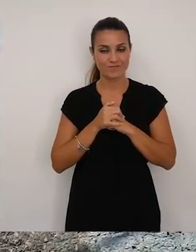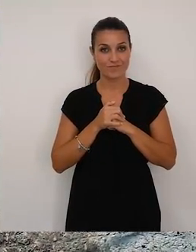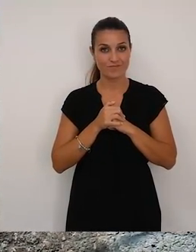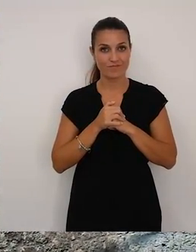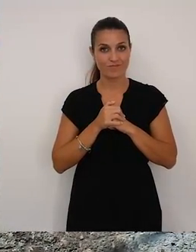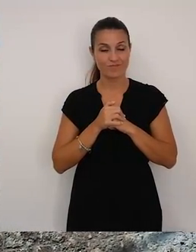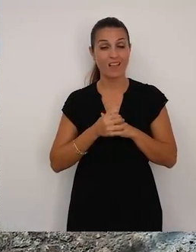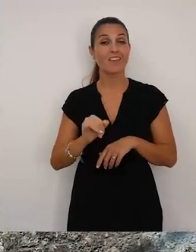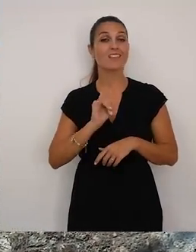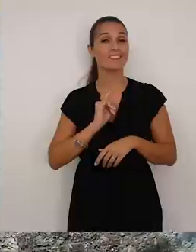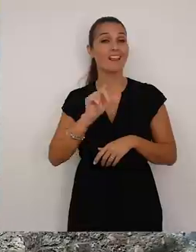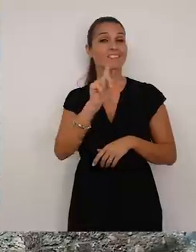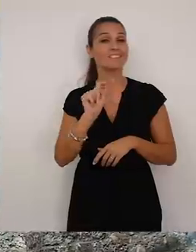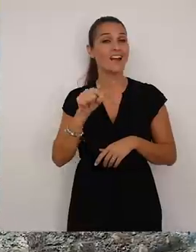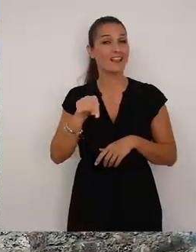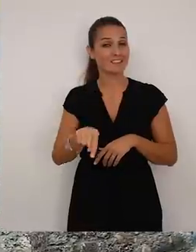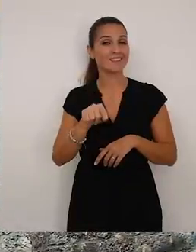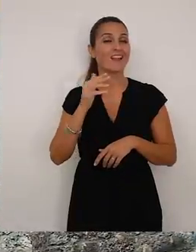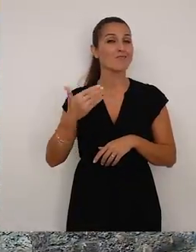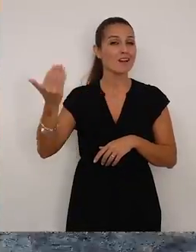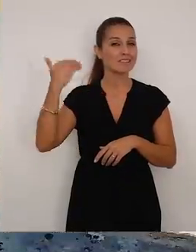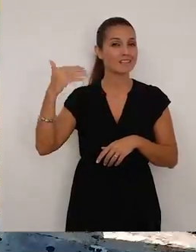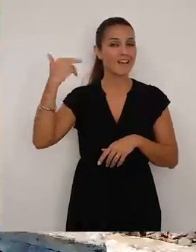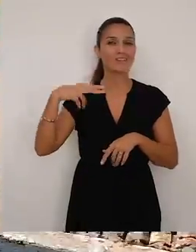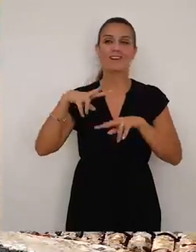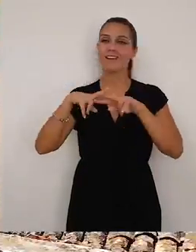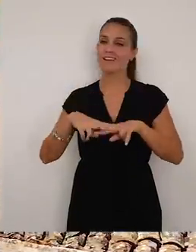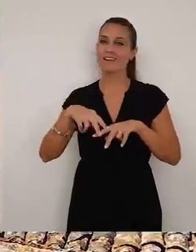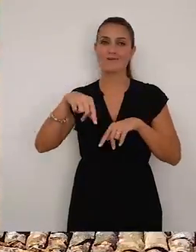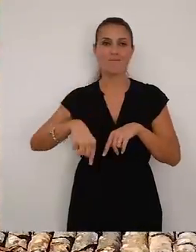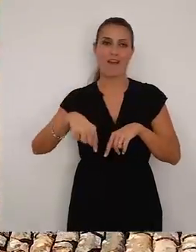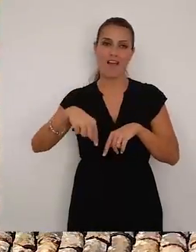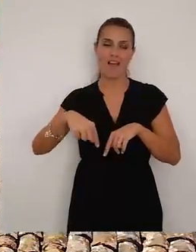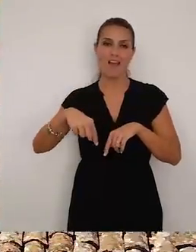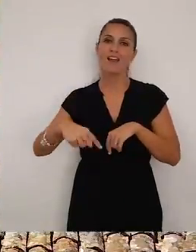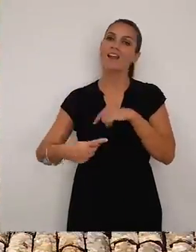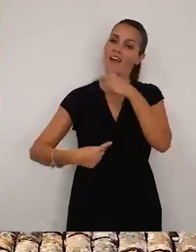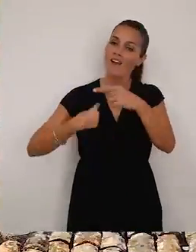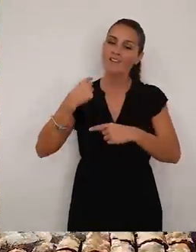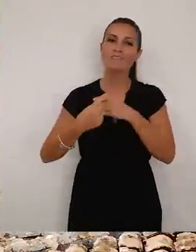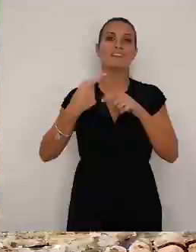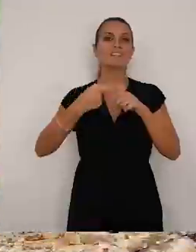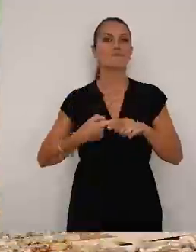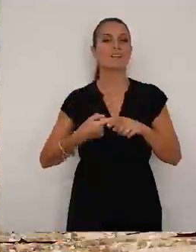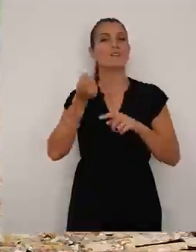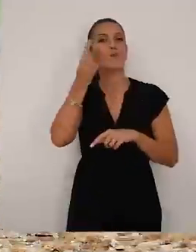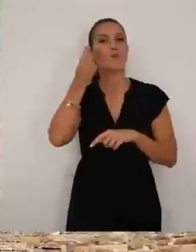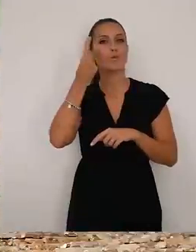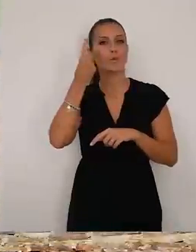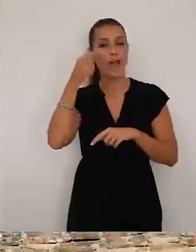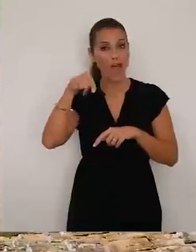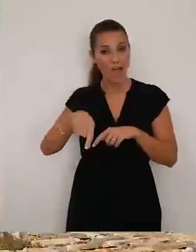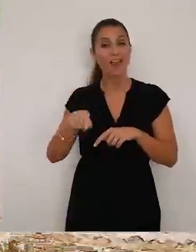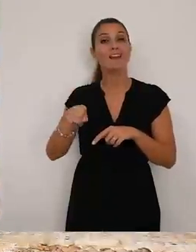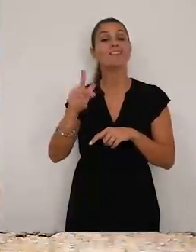È il passato dell'identità salentina che ritorna con la sua bellezza e le sue preziose testimonianze culturali, che a Specchia